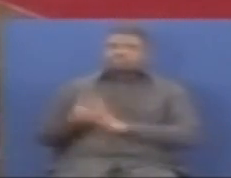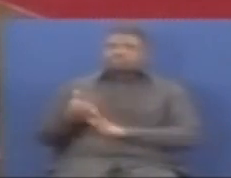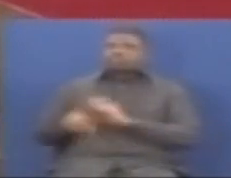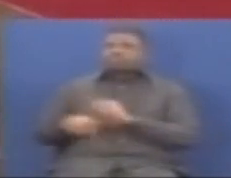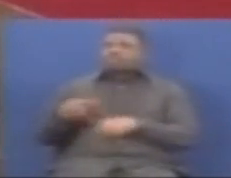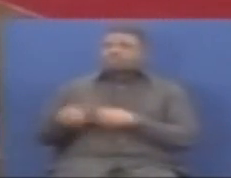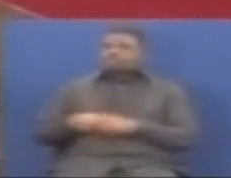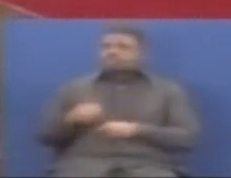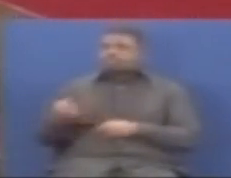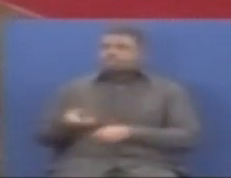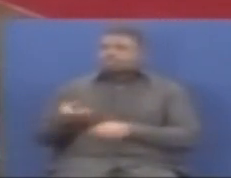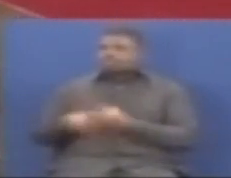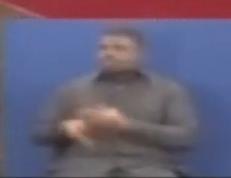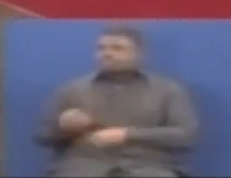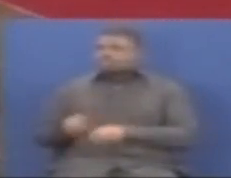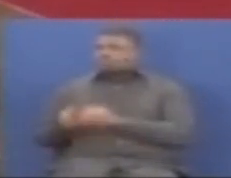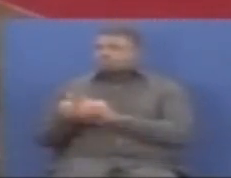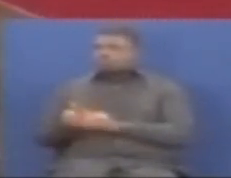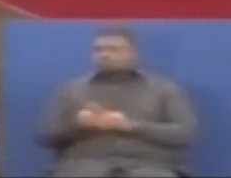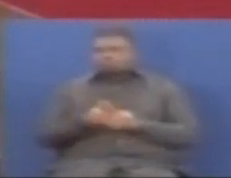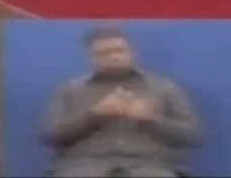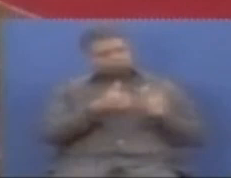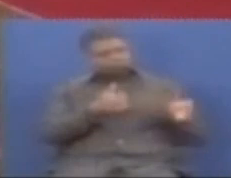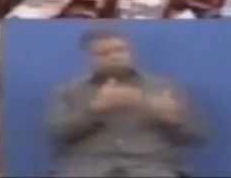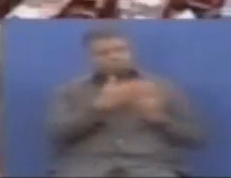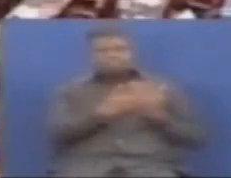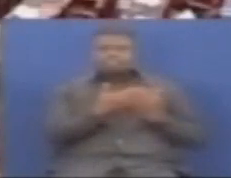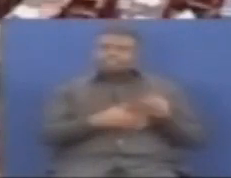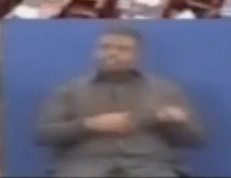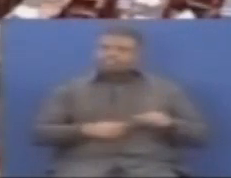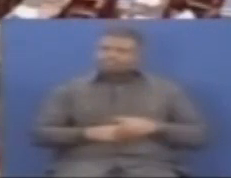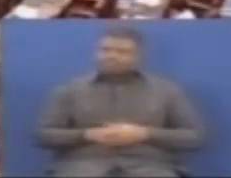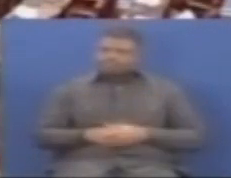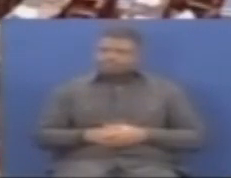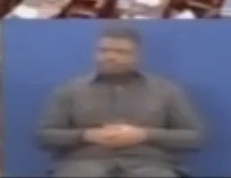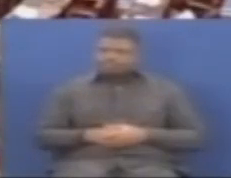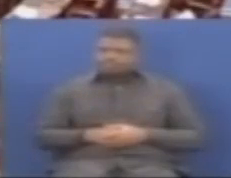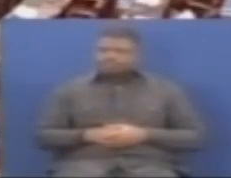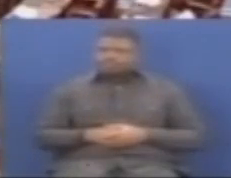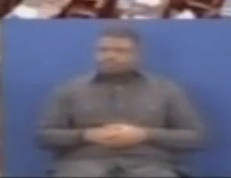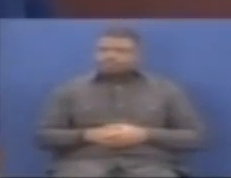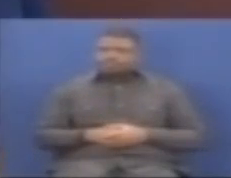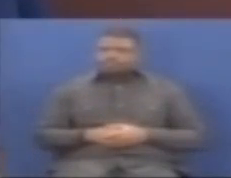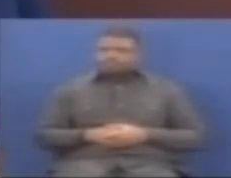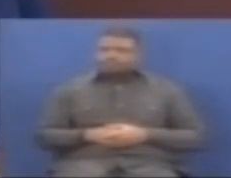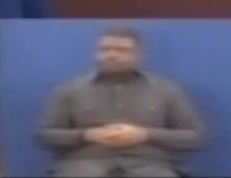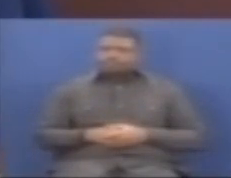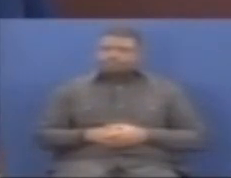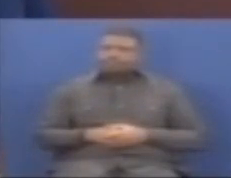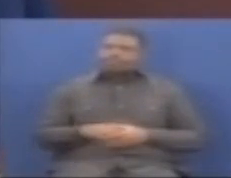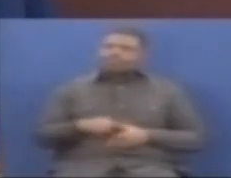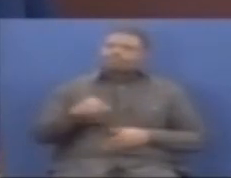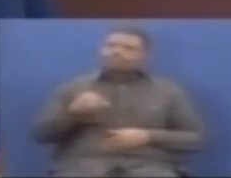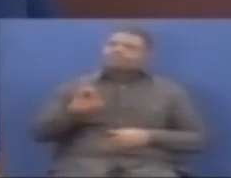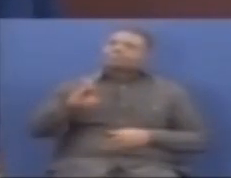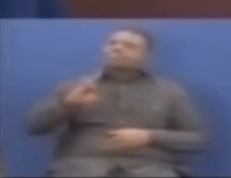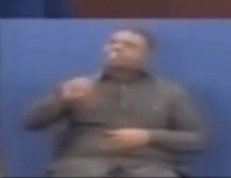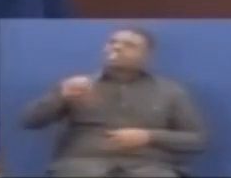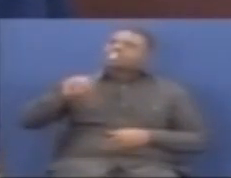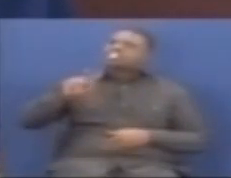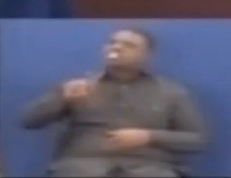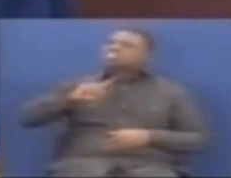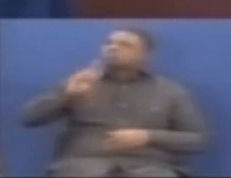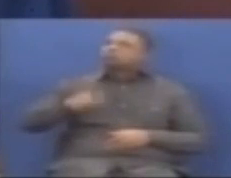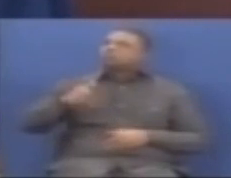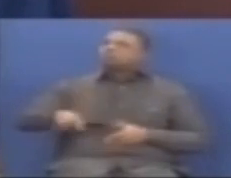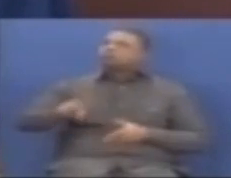kupitia TanTrade tulipokea maombi ya sekta binafsi kutoka nchi ya Rwanda ya kununua tani 1,200,000, nchi ya Burundi